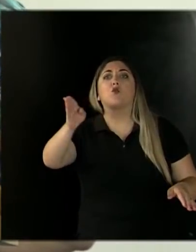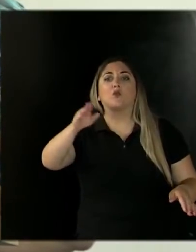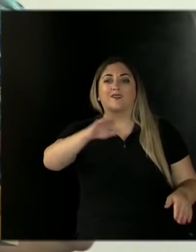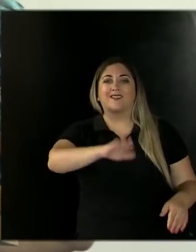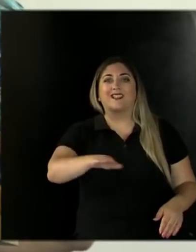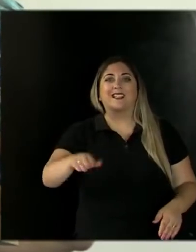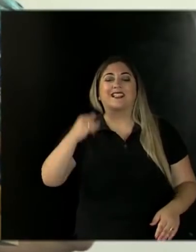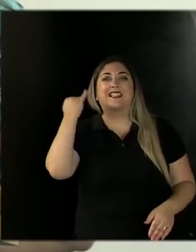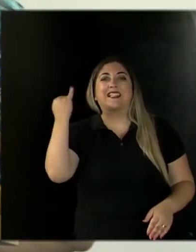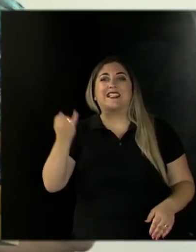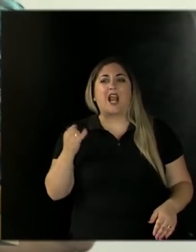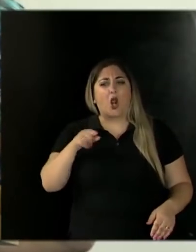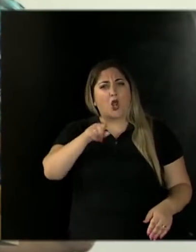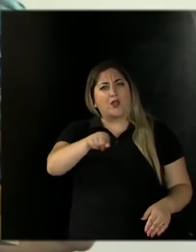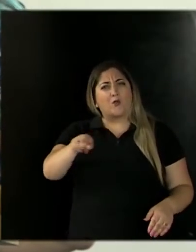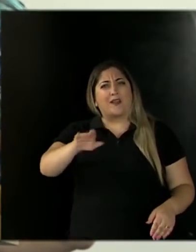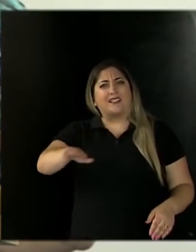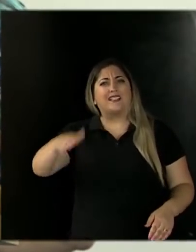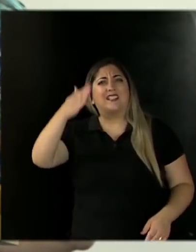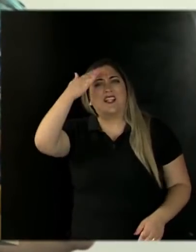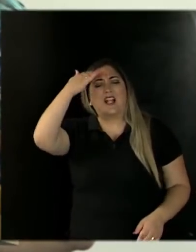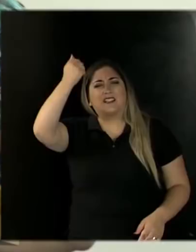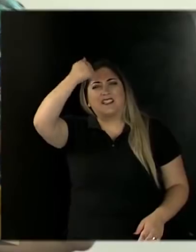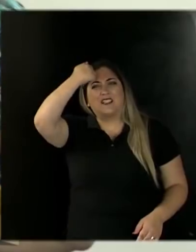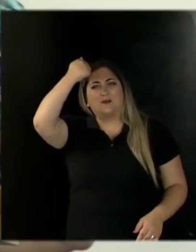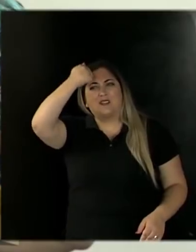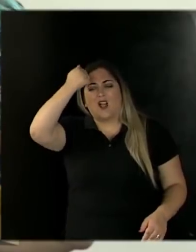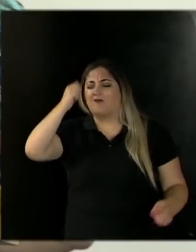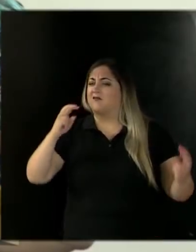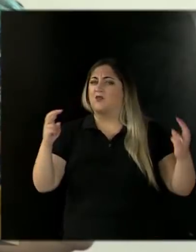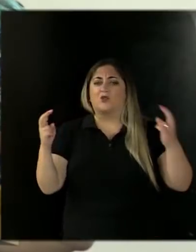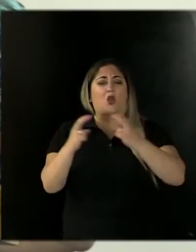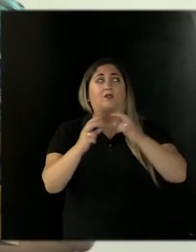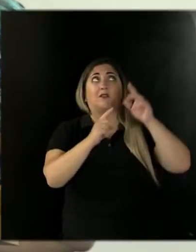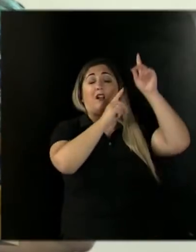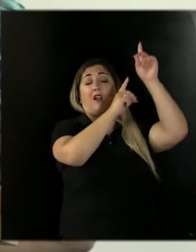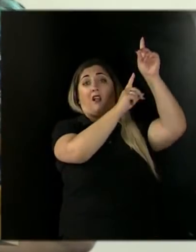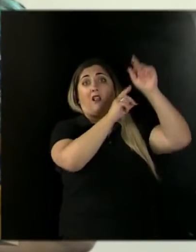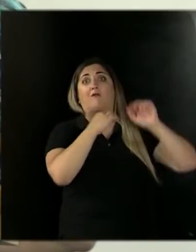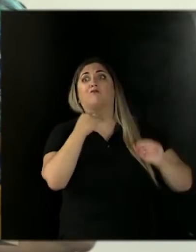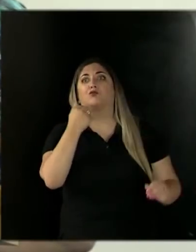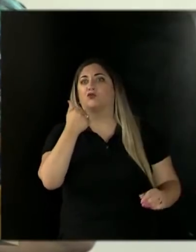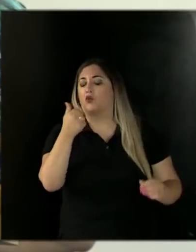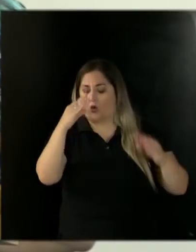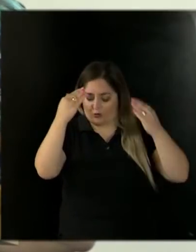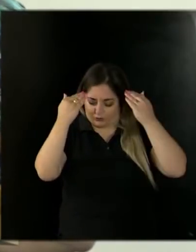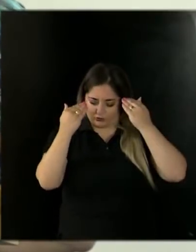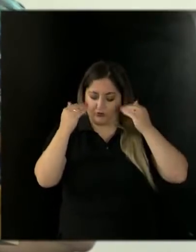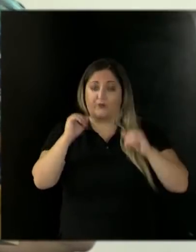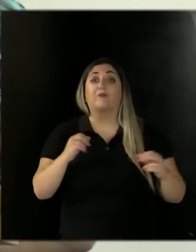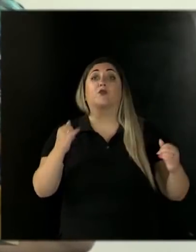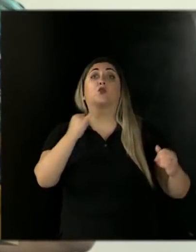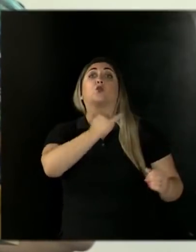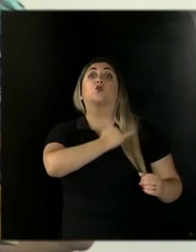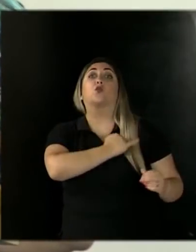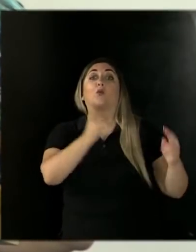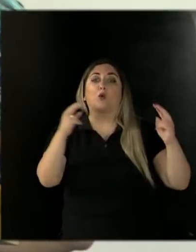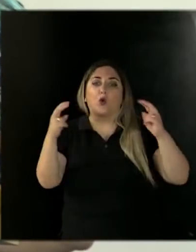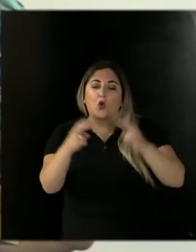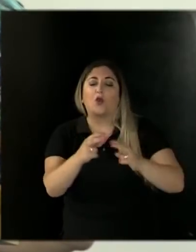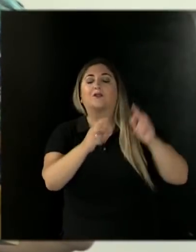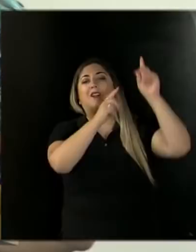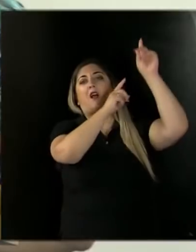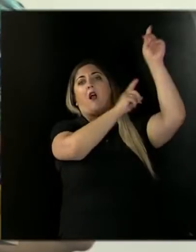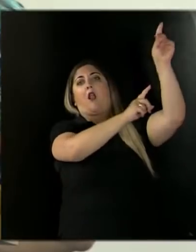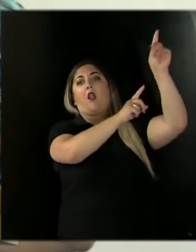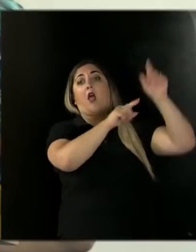ta' nies rashom jiebsa li jirvellaw kontra tiegħi. Dimbu kontra tiegħi, huma